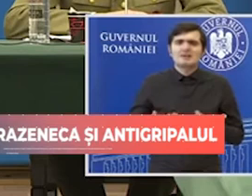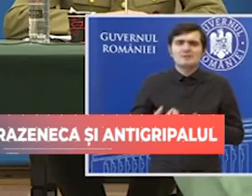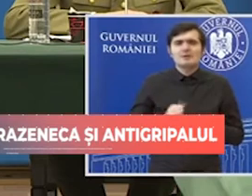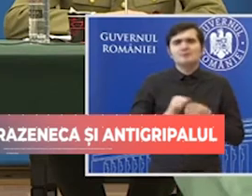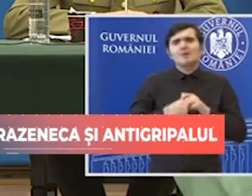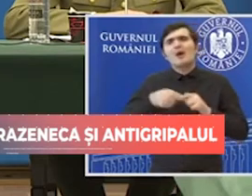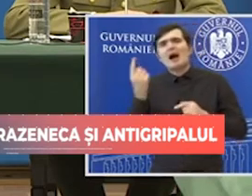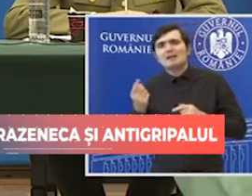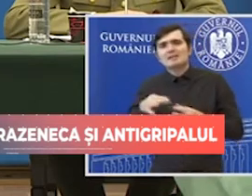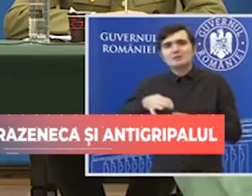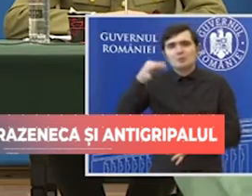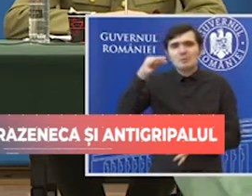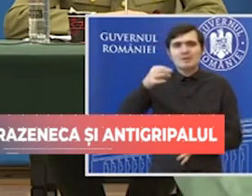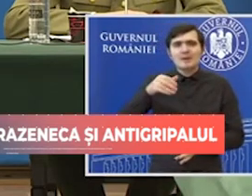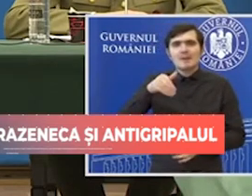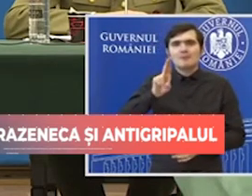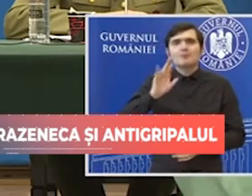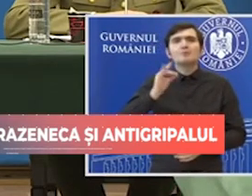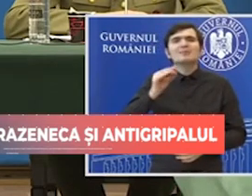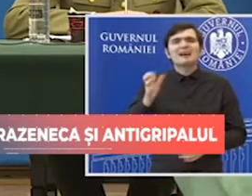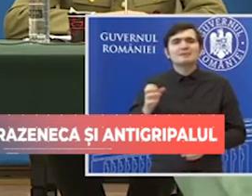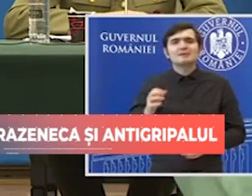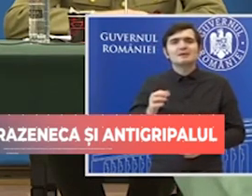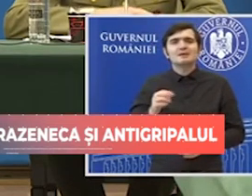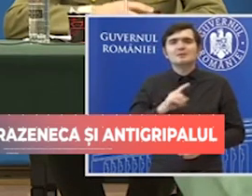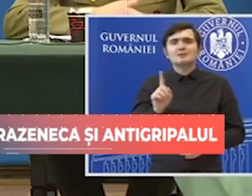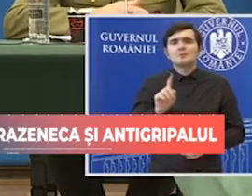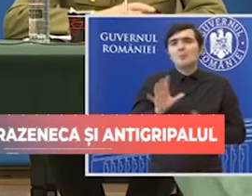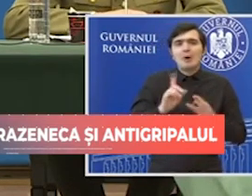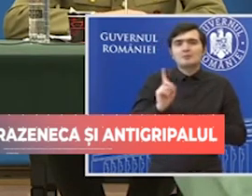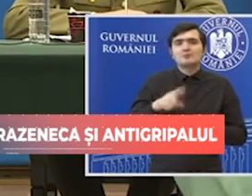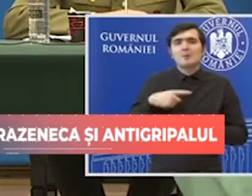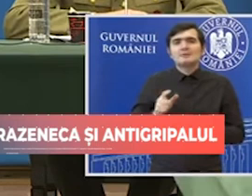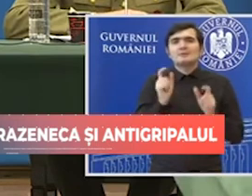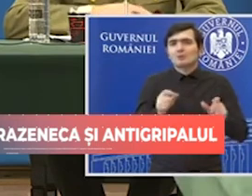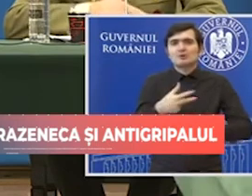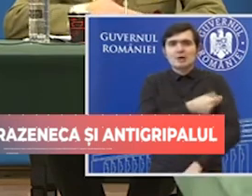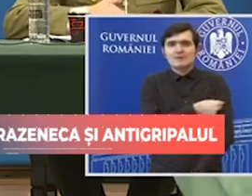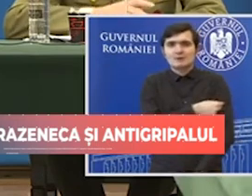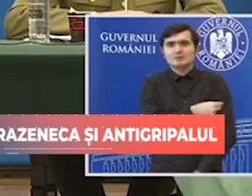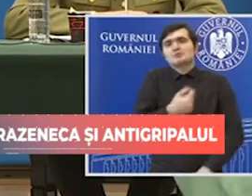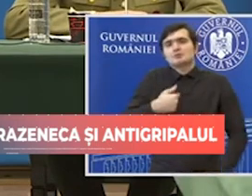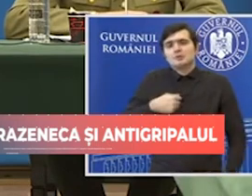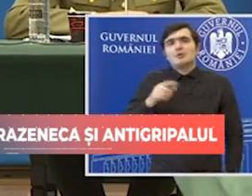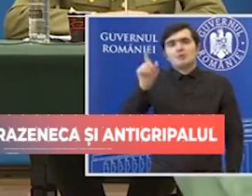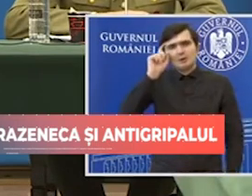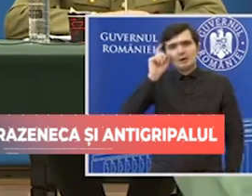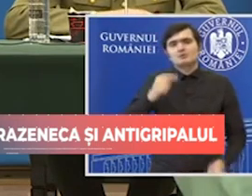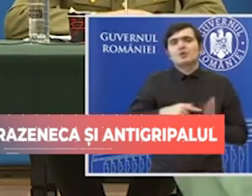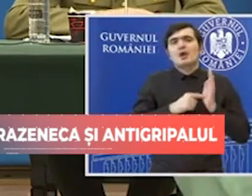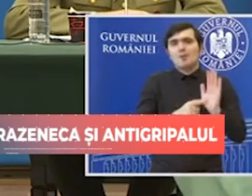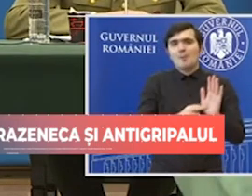fie mutații care scapă de la protecția vaccinului. Ori din acest punct de vedere, cred și recomandăm